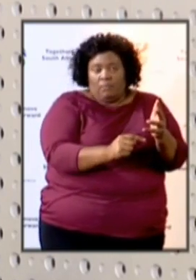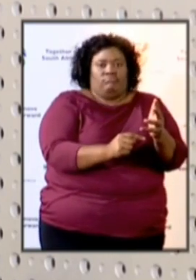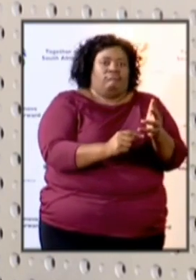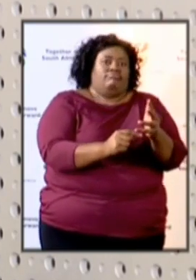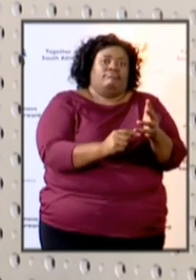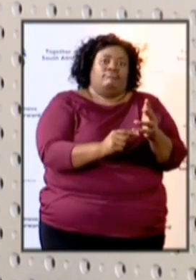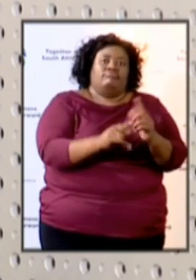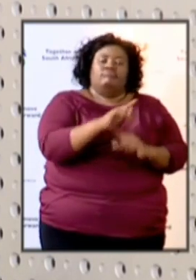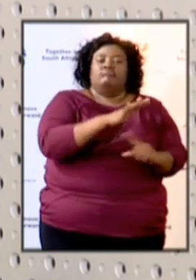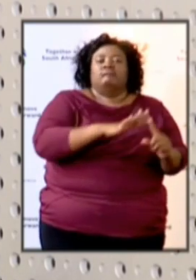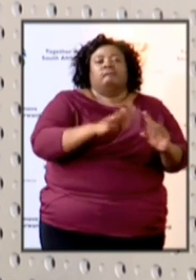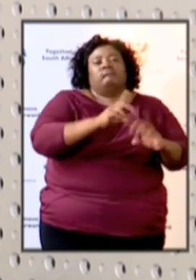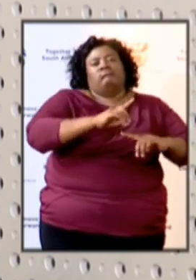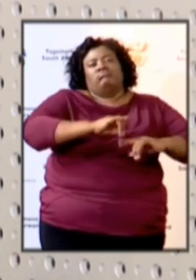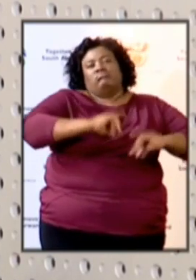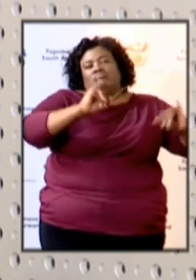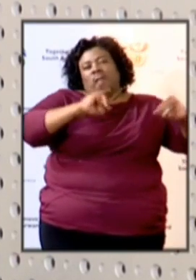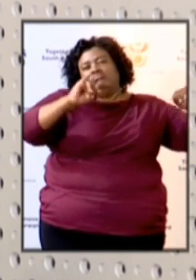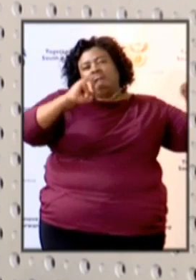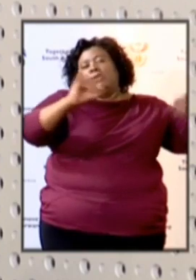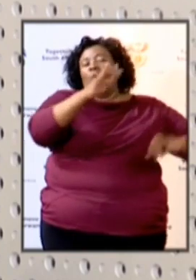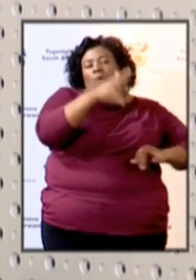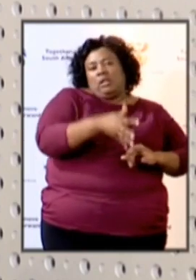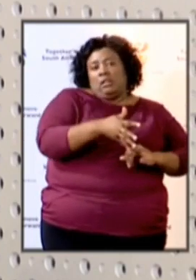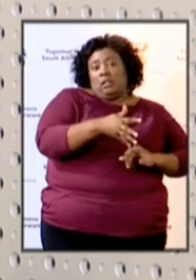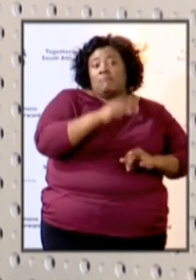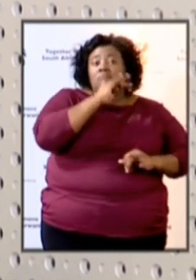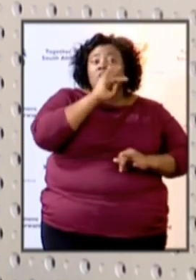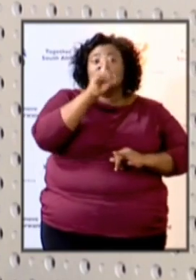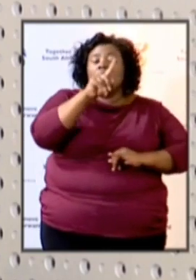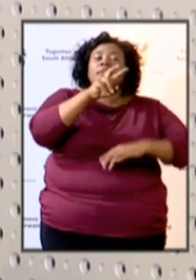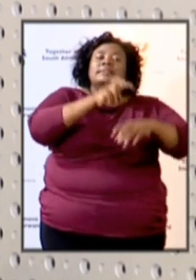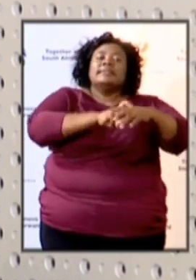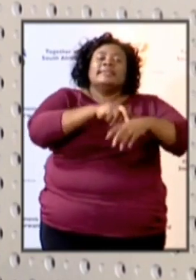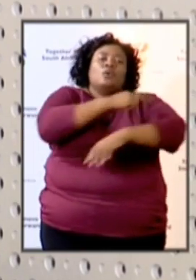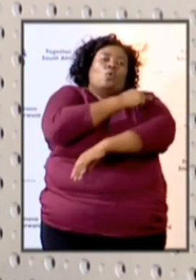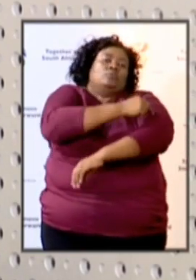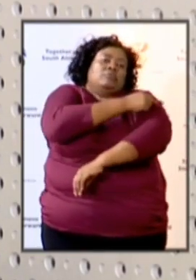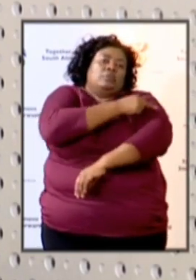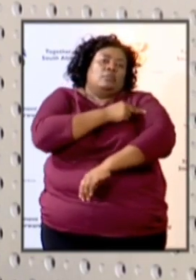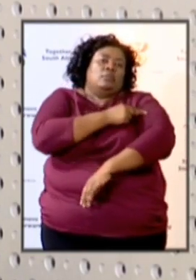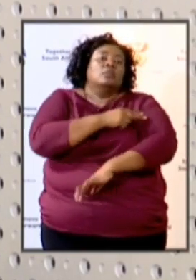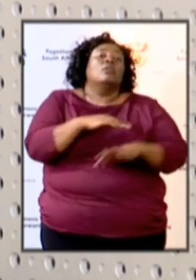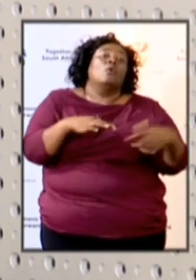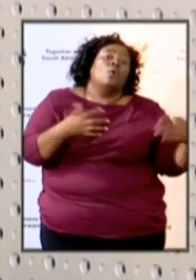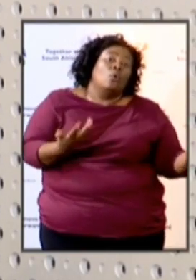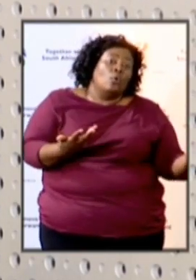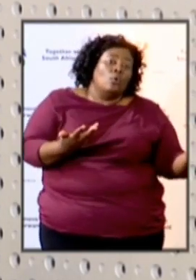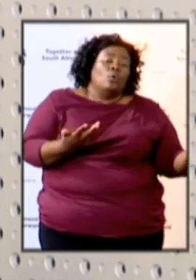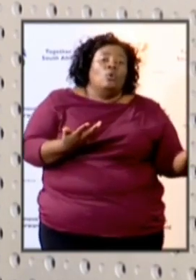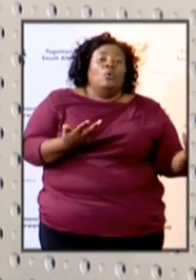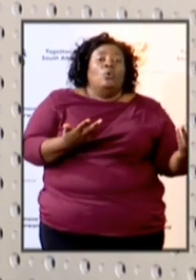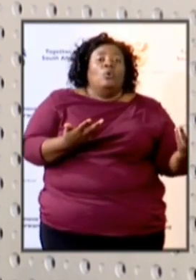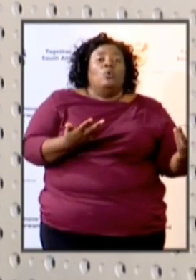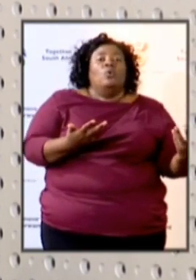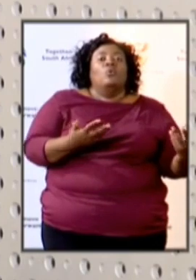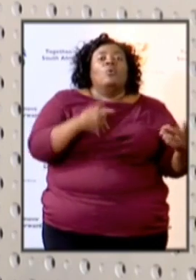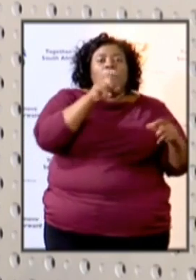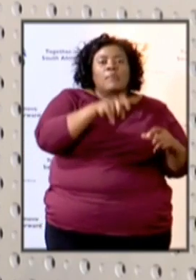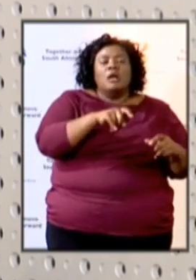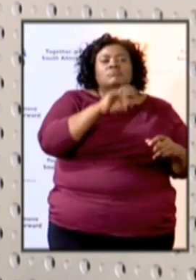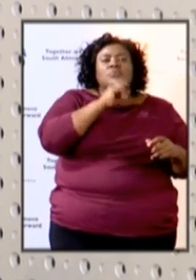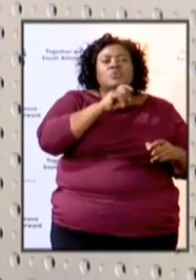isimo siba bucayi kakhulu. Ugcina udinga isibhedlela, kwesinye isikhathi udinga inodinga ukufa